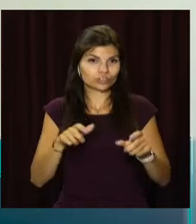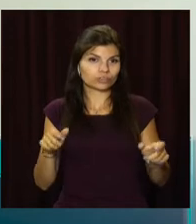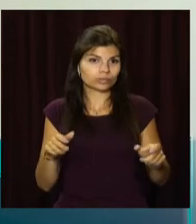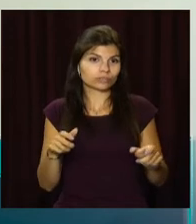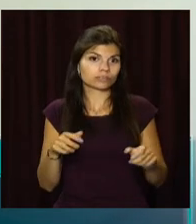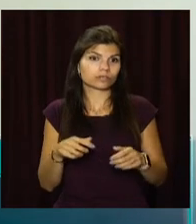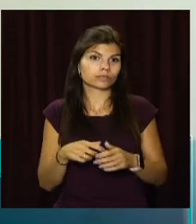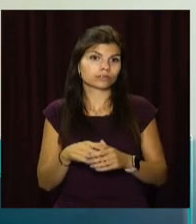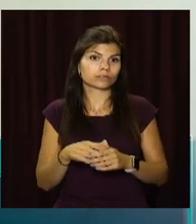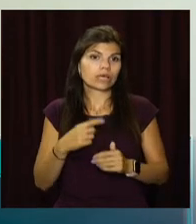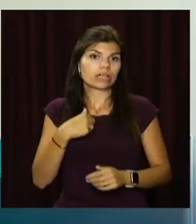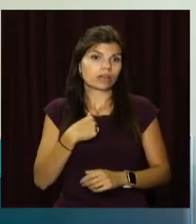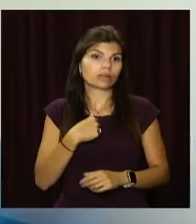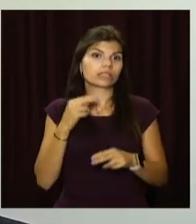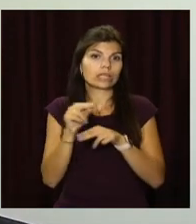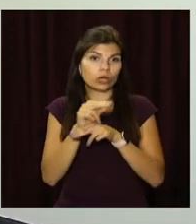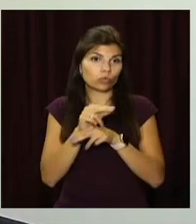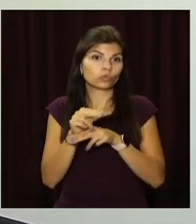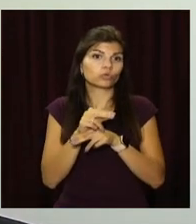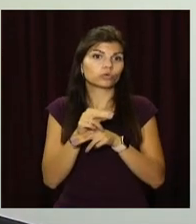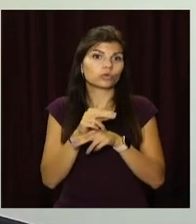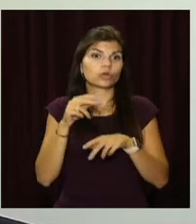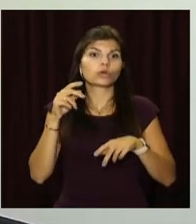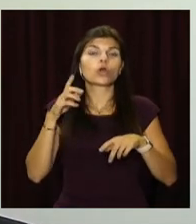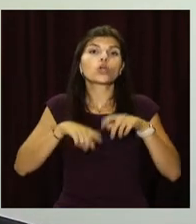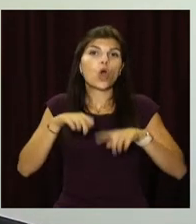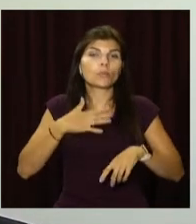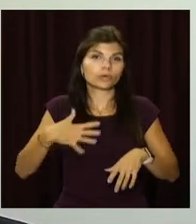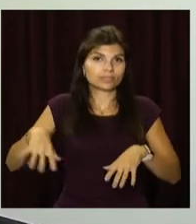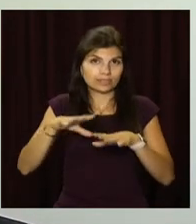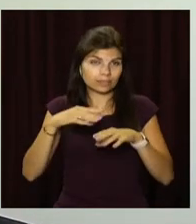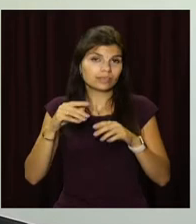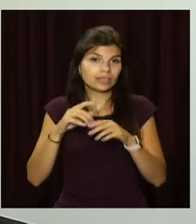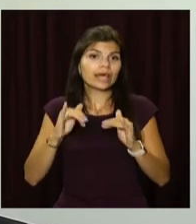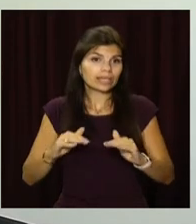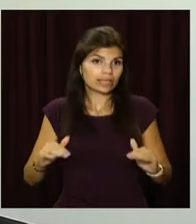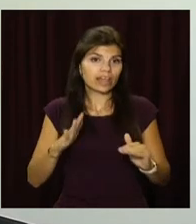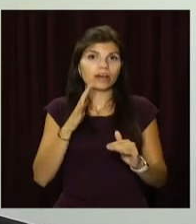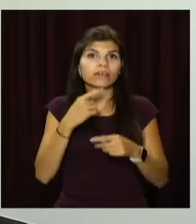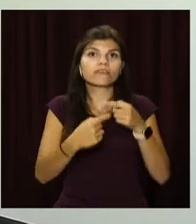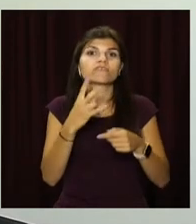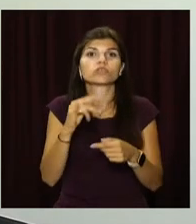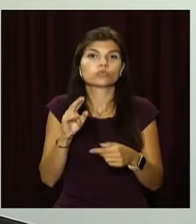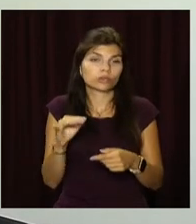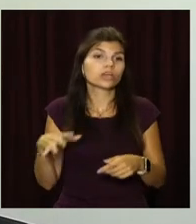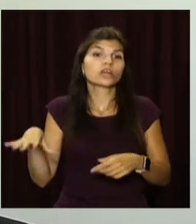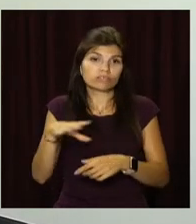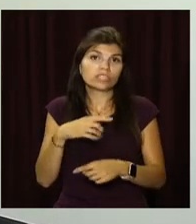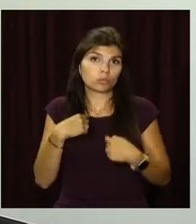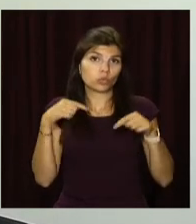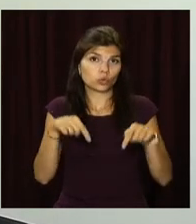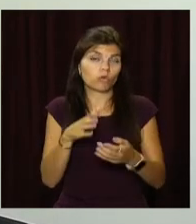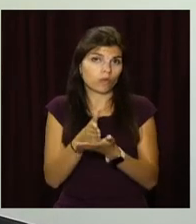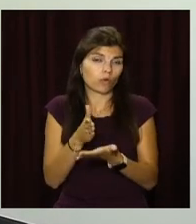мешканців. Я лікуюся, родина моя лікується. Діти, онуки мої, всі ми